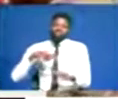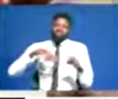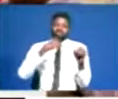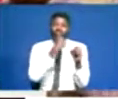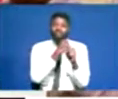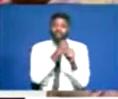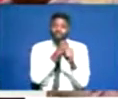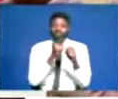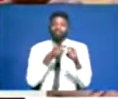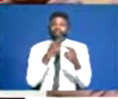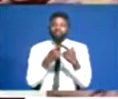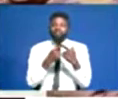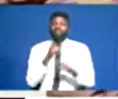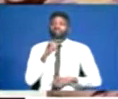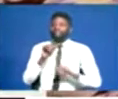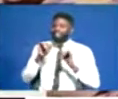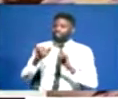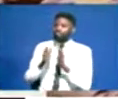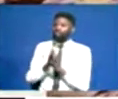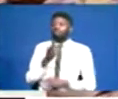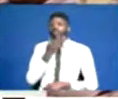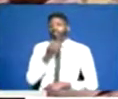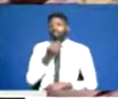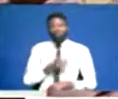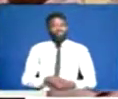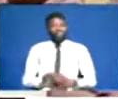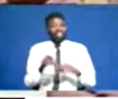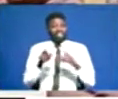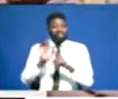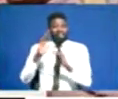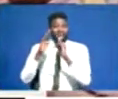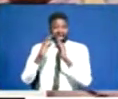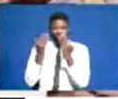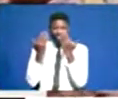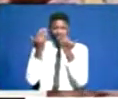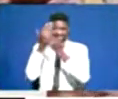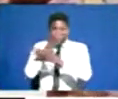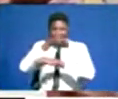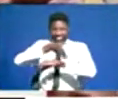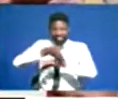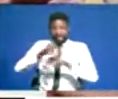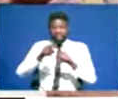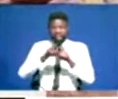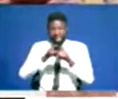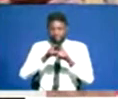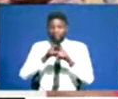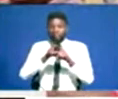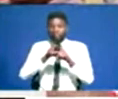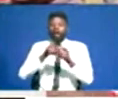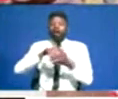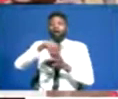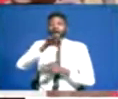father. Inasemekana ya kwamba aliweza kutoka katika nyumba yao usiku wa manane kama saa 6 ya usiku, na mama